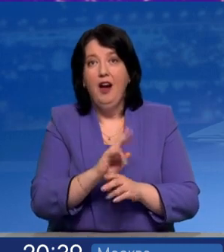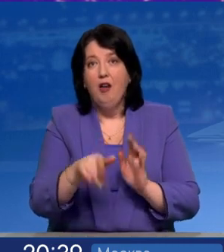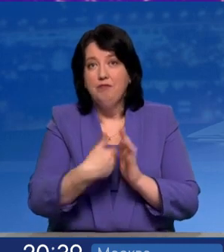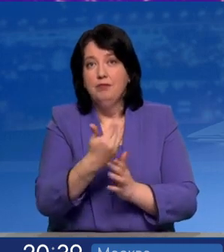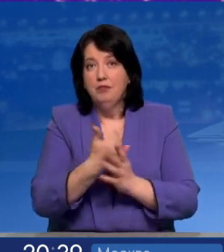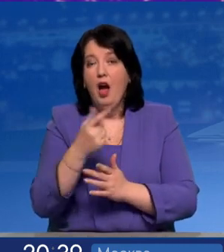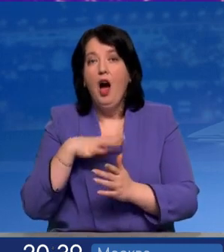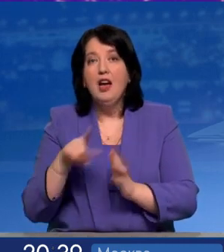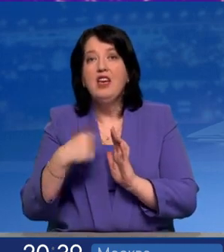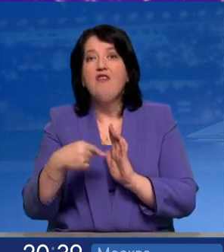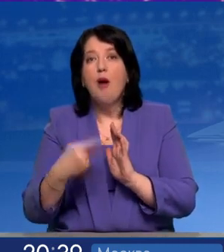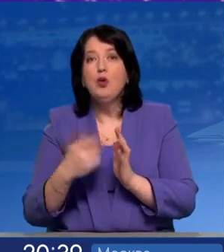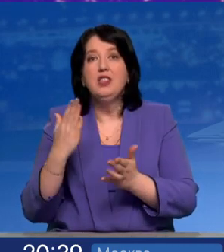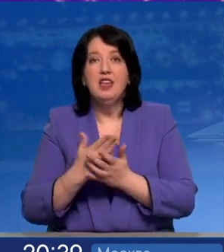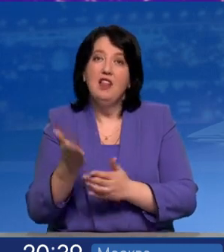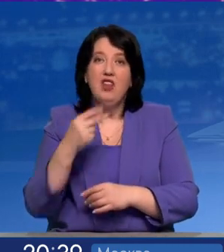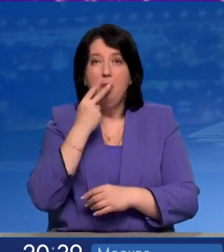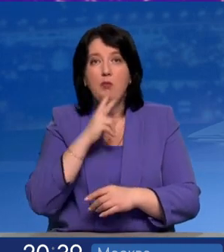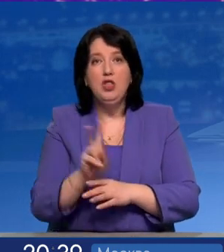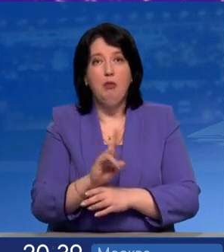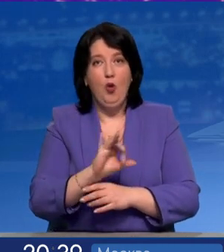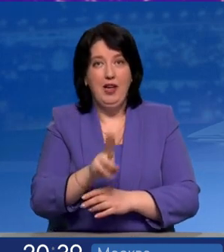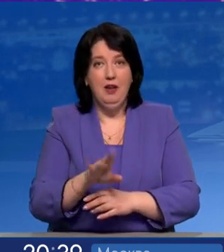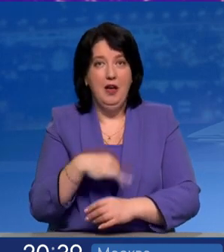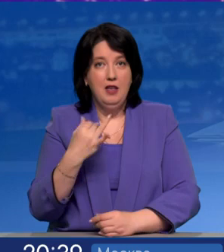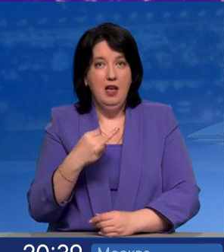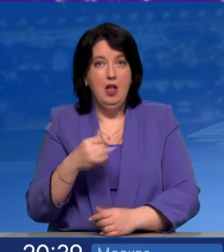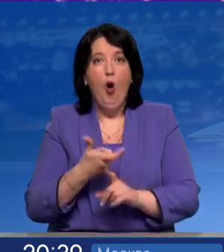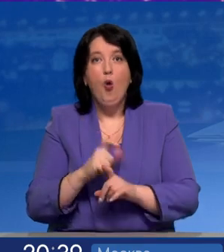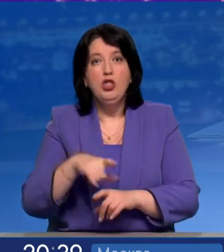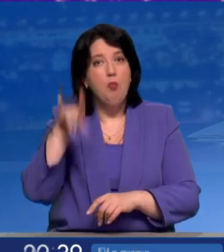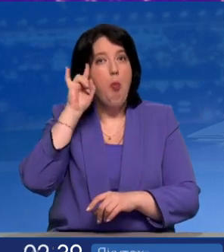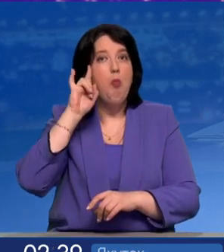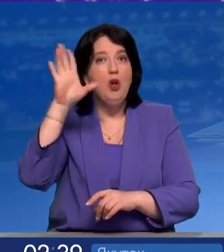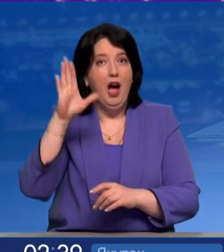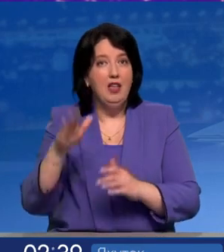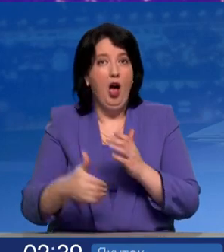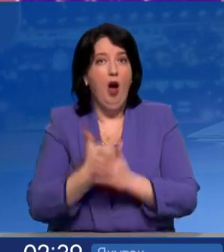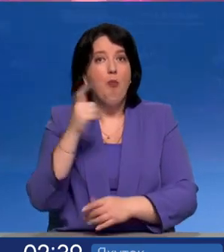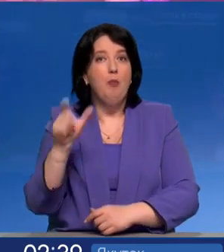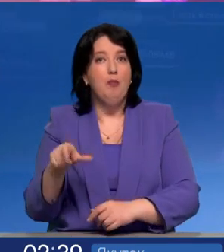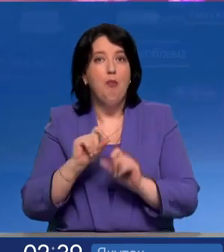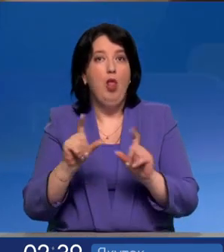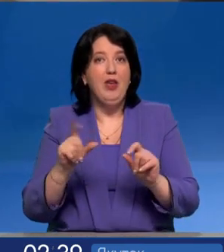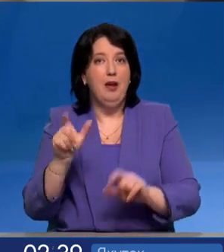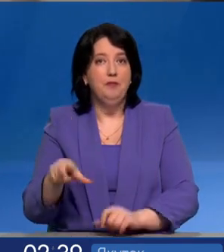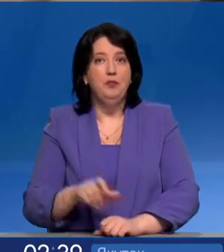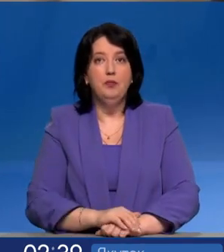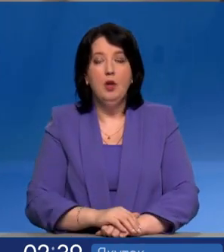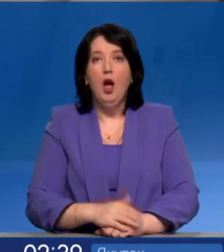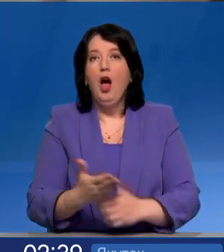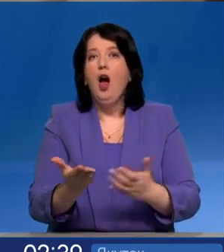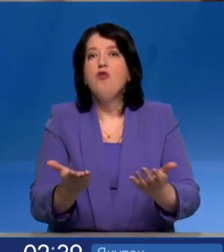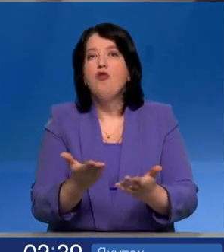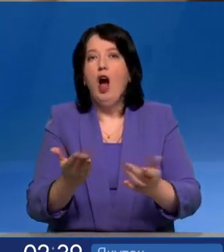ей задавали. А вот есть ролик, да, давайте сейчас посмотрим. Вот. Кстати, самая популярная, одна из самых популярных блогерш у нас. В каком